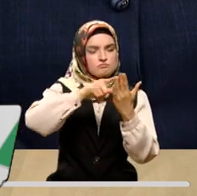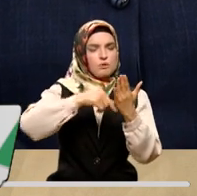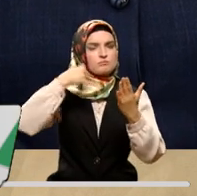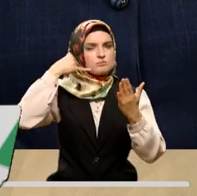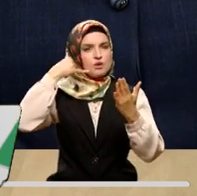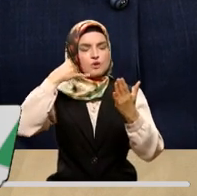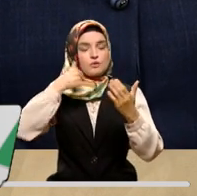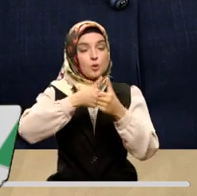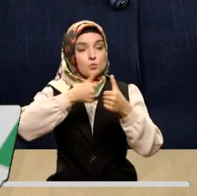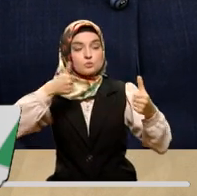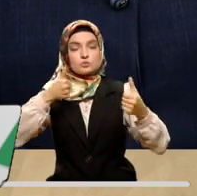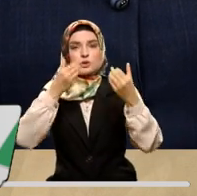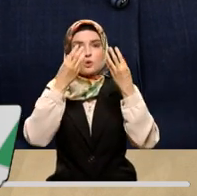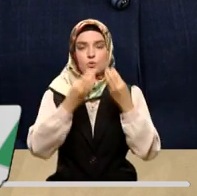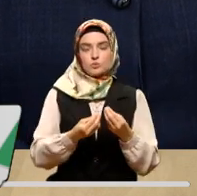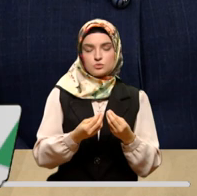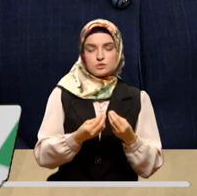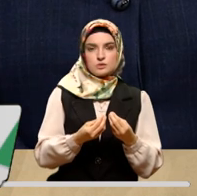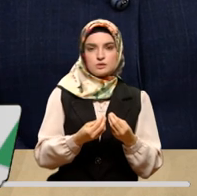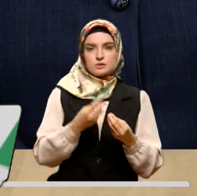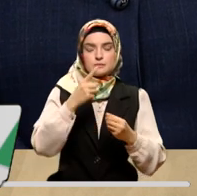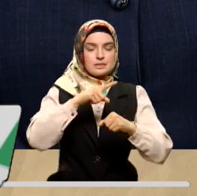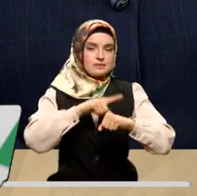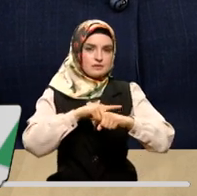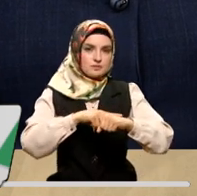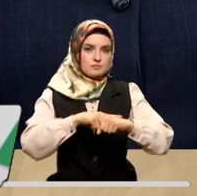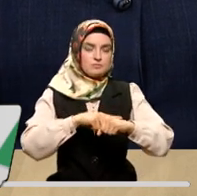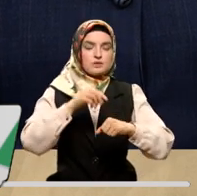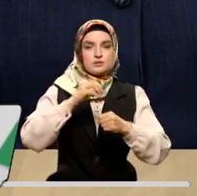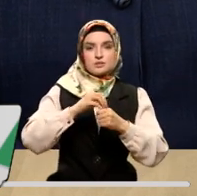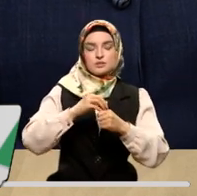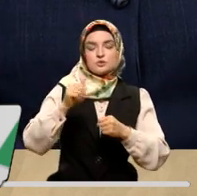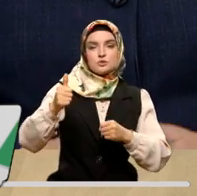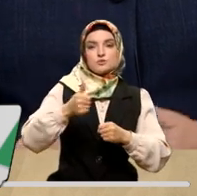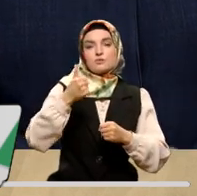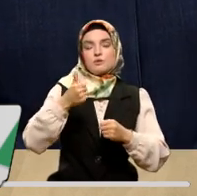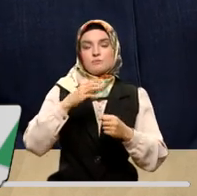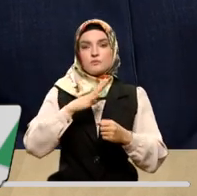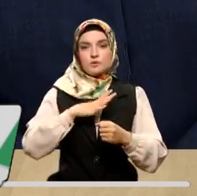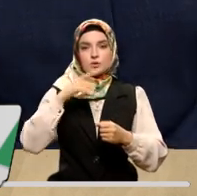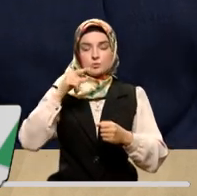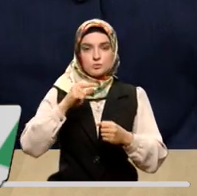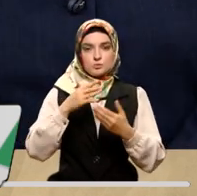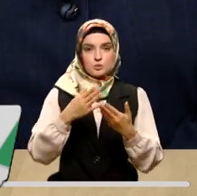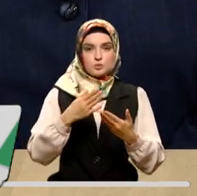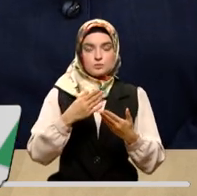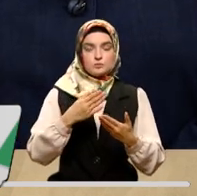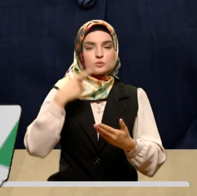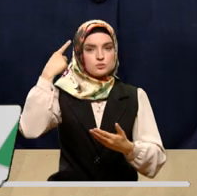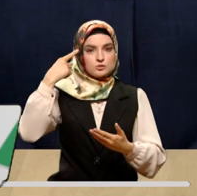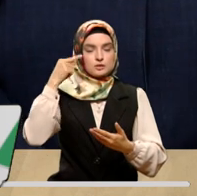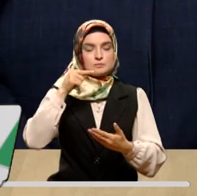telefondan uzaklaşabilecekleri diye bir zaman dilimi diye önemsiyorum. Bu söylediğinize bütün samimiyetimle yorum yapabilirim. İnanın